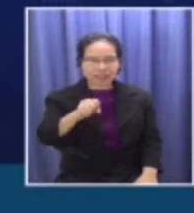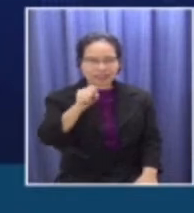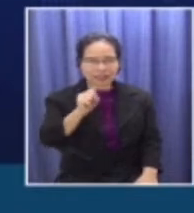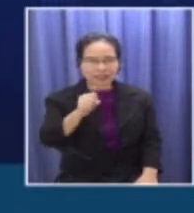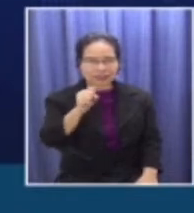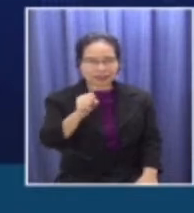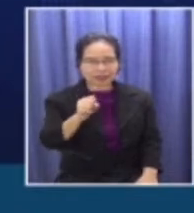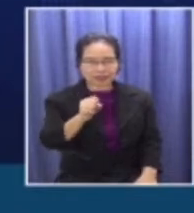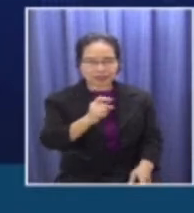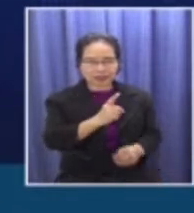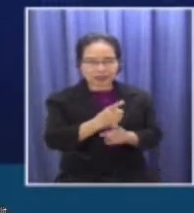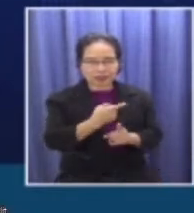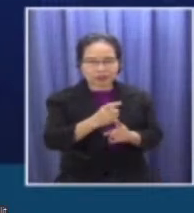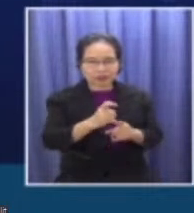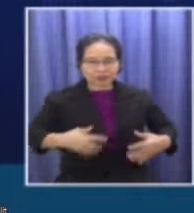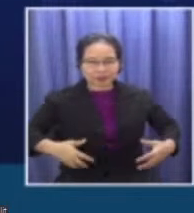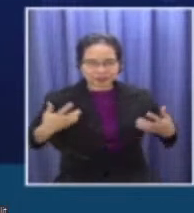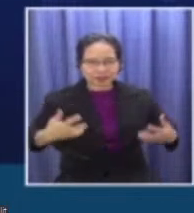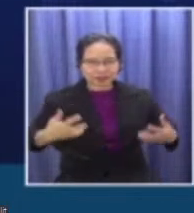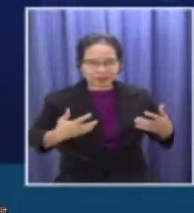others. Amudaho.